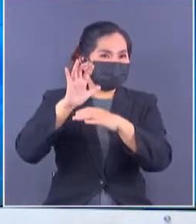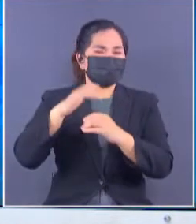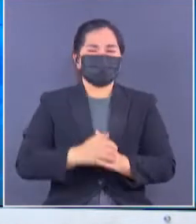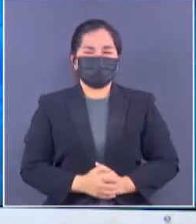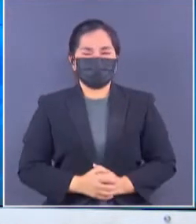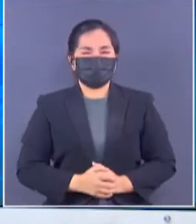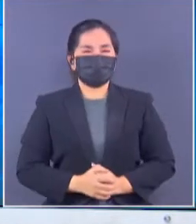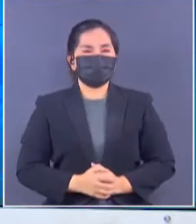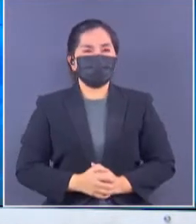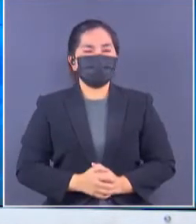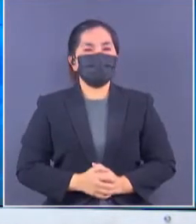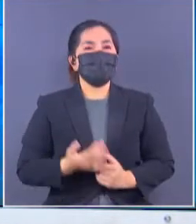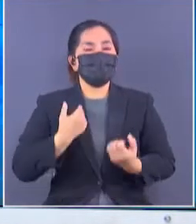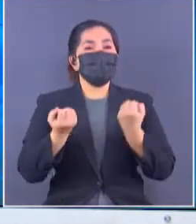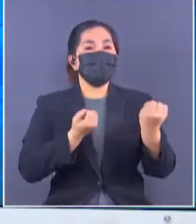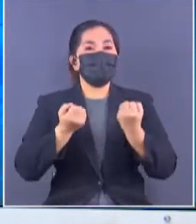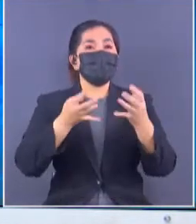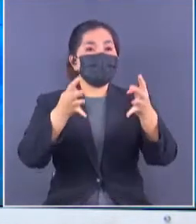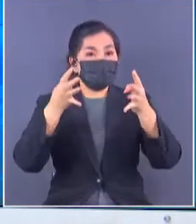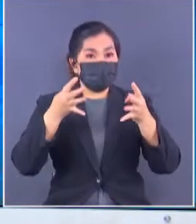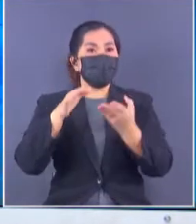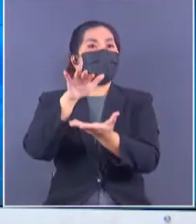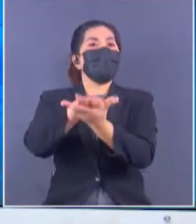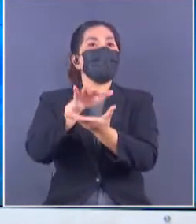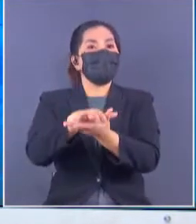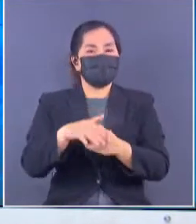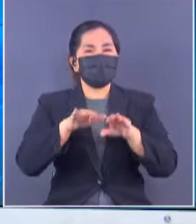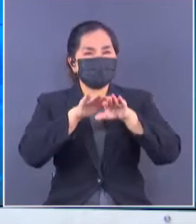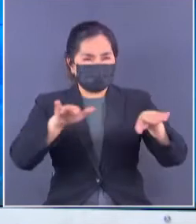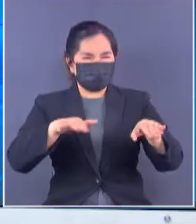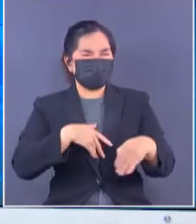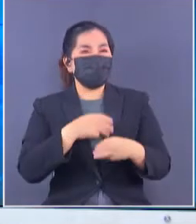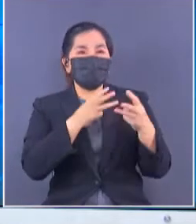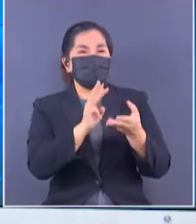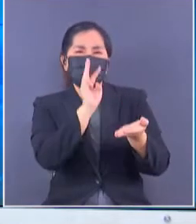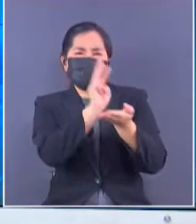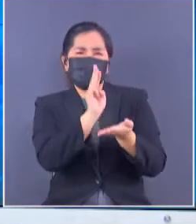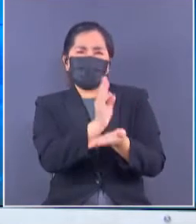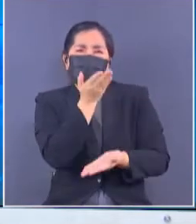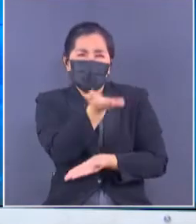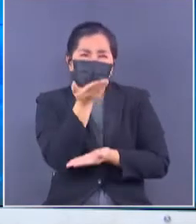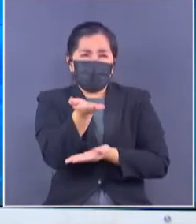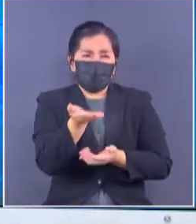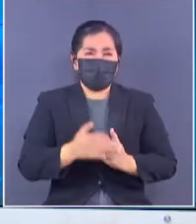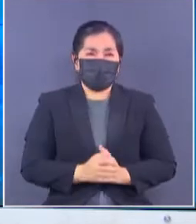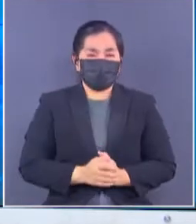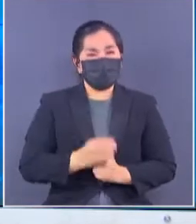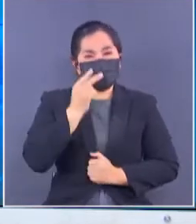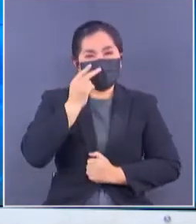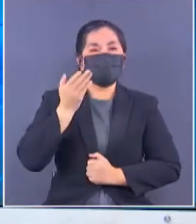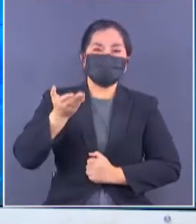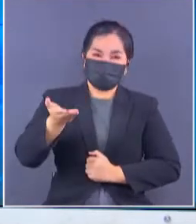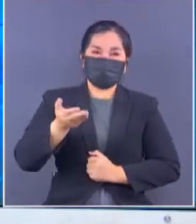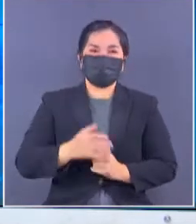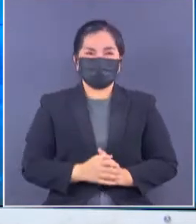บบสามชาปรากฏว่ารถบรรทุกคันนี้เข้าไปในโรงเรียนเด็กๆก็เอากันใหญ่เลยครับขอสามชาขอสามชาไปดูภาพบรรย